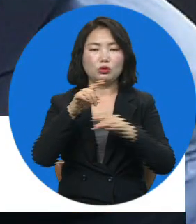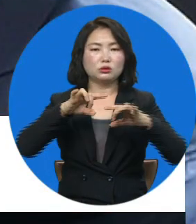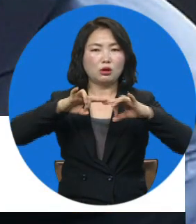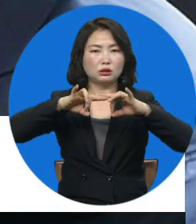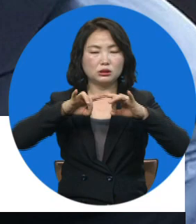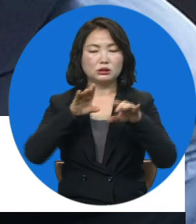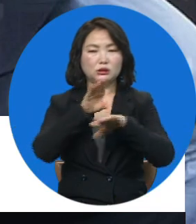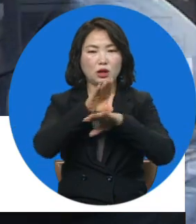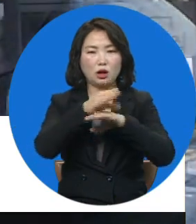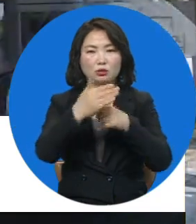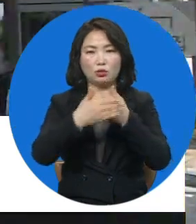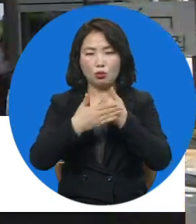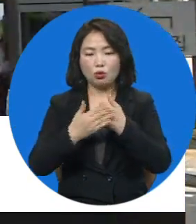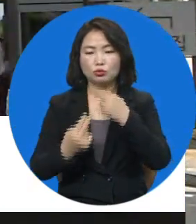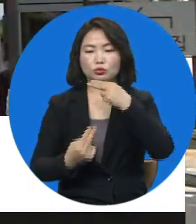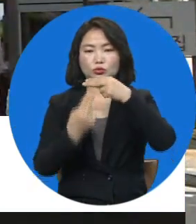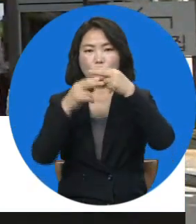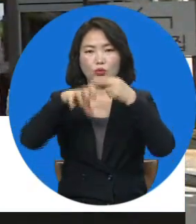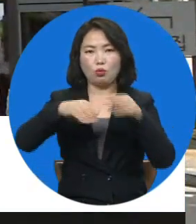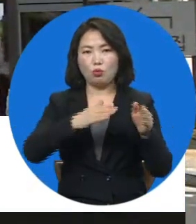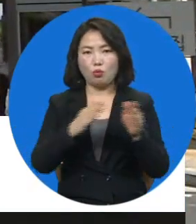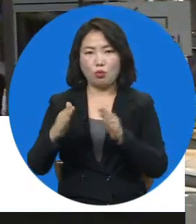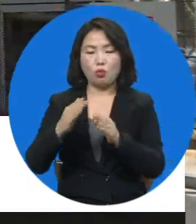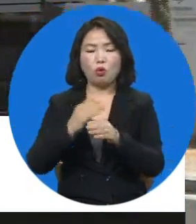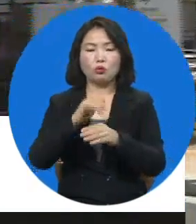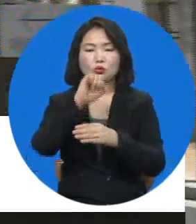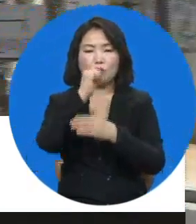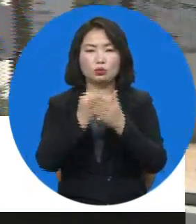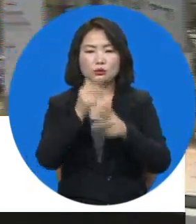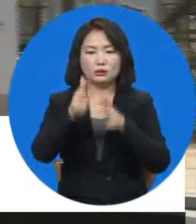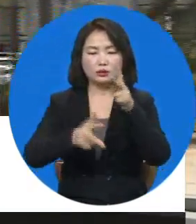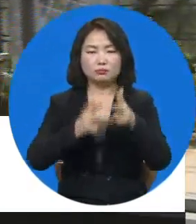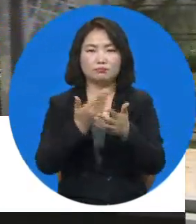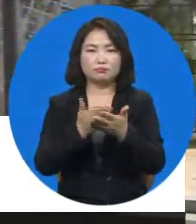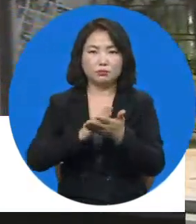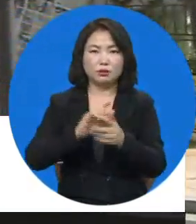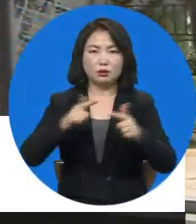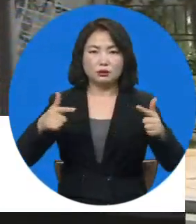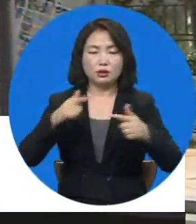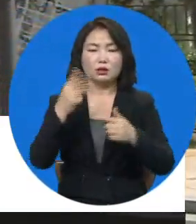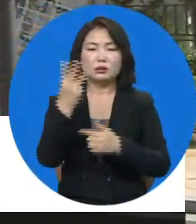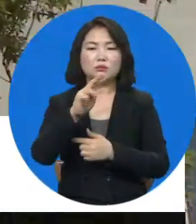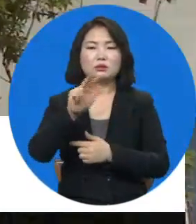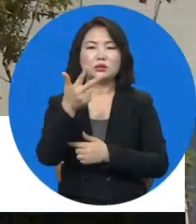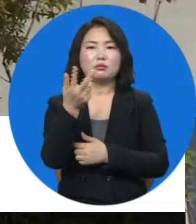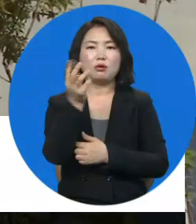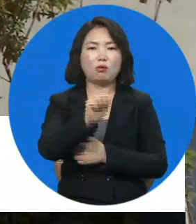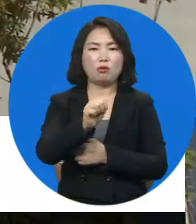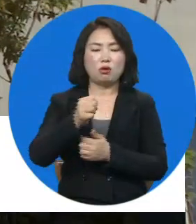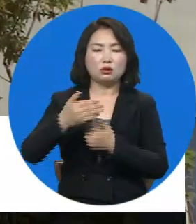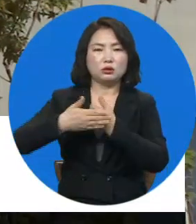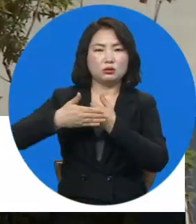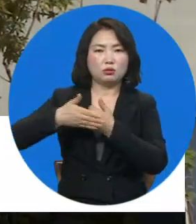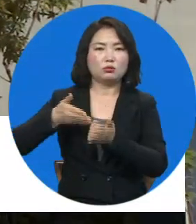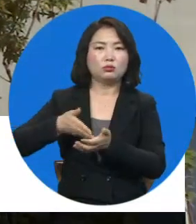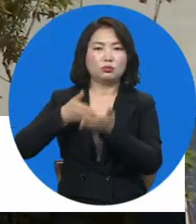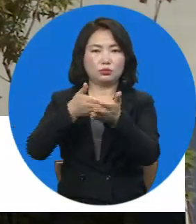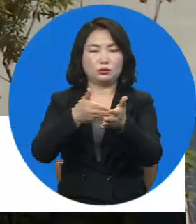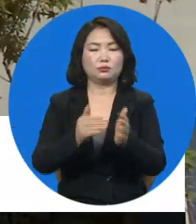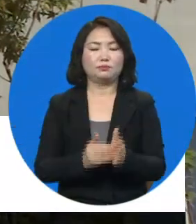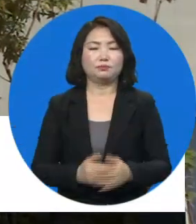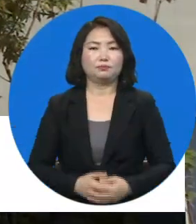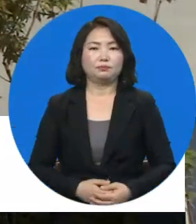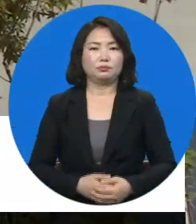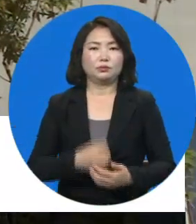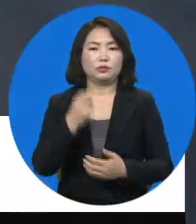보급과 수소 충전소 구 추 노후 산업단지 재생 등의 3천 700억 원을 지원해 줄 것을 권했습니다